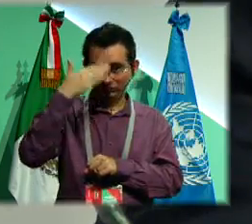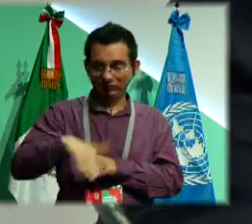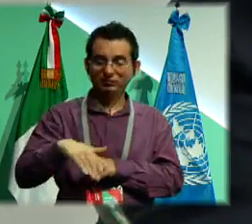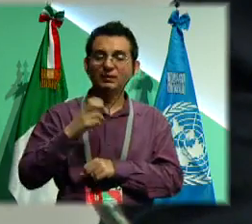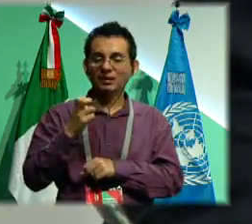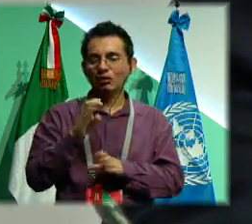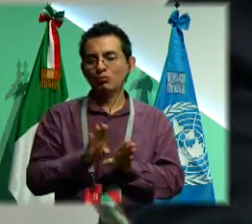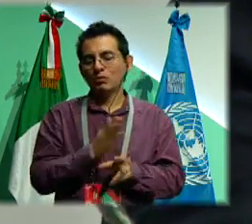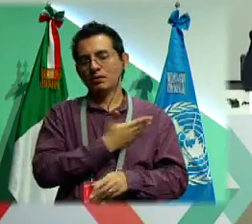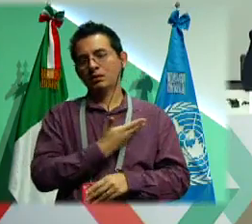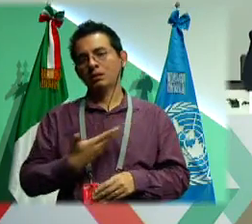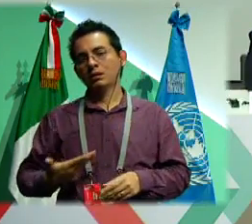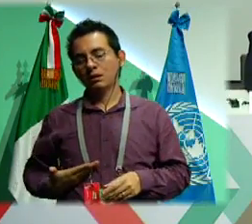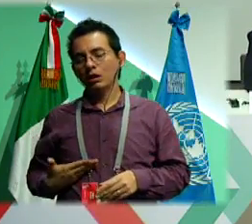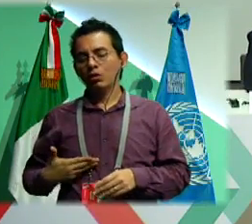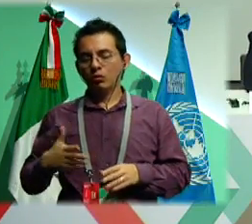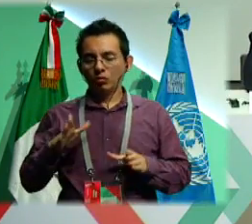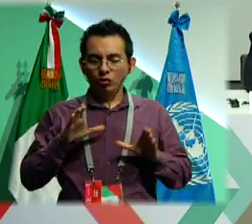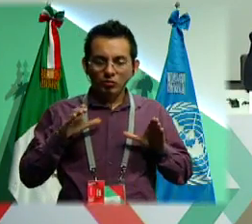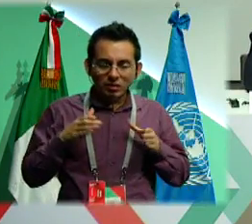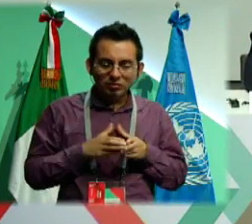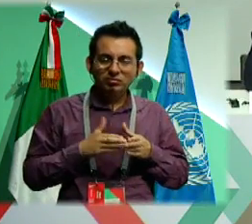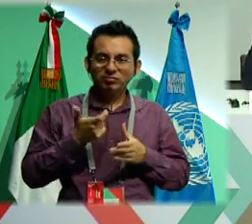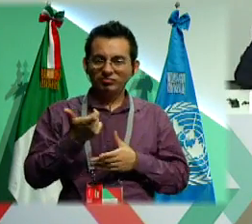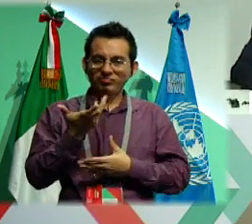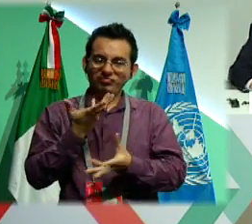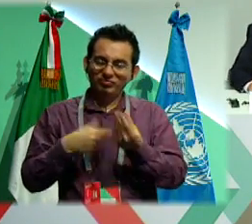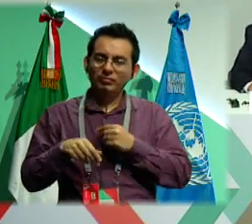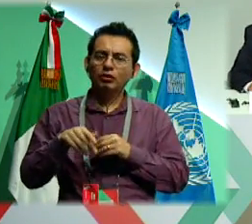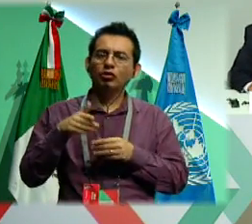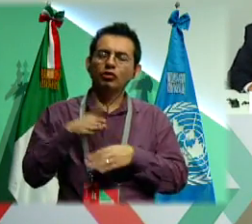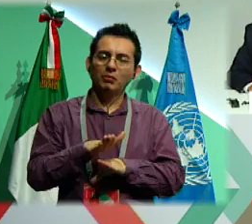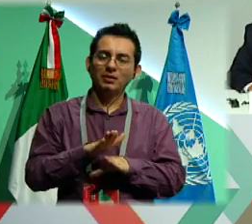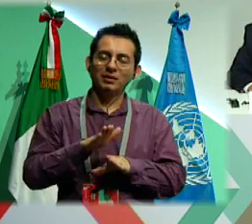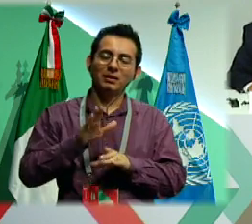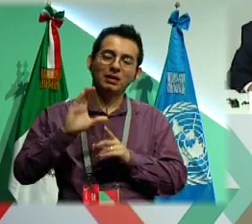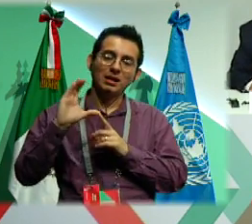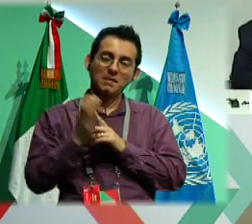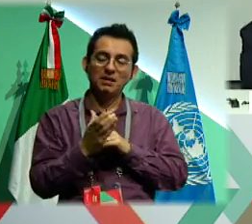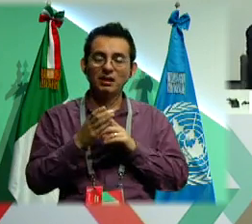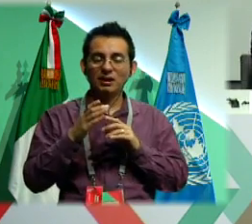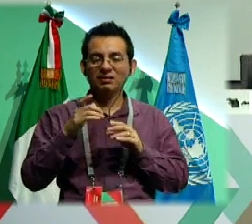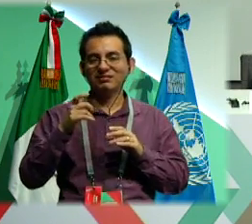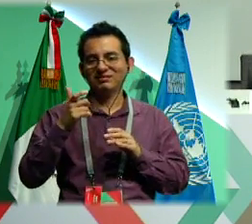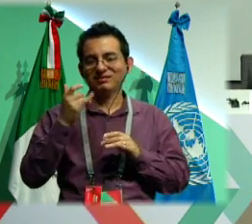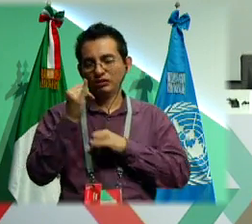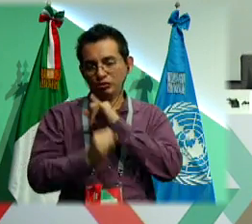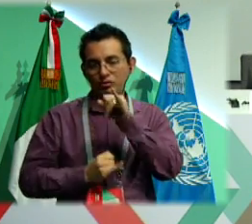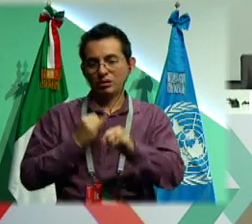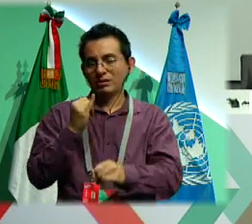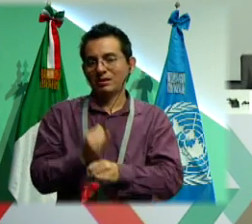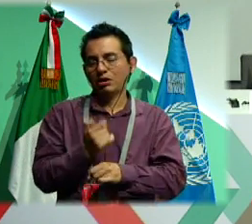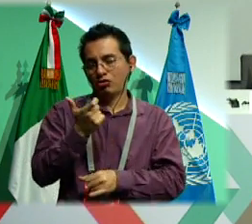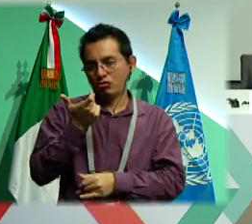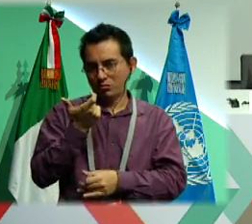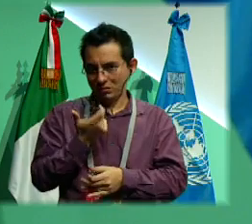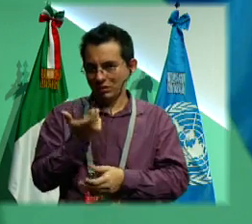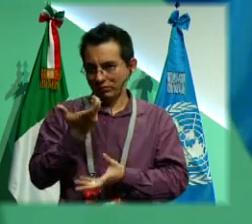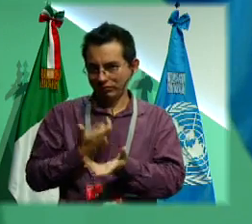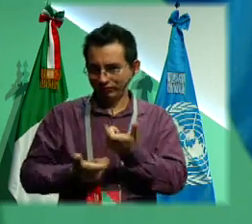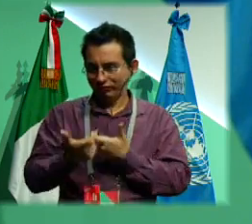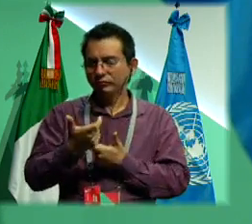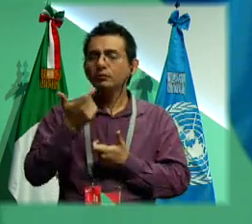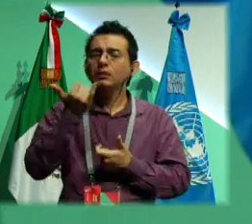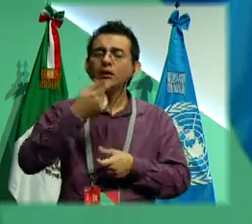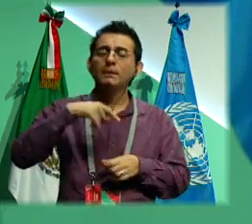de commerce. Et enfin, Juan Antonio Dorantes, qui est un